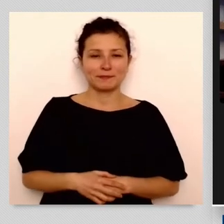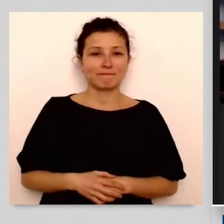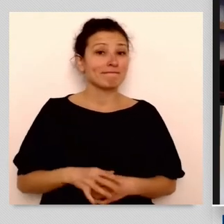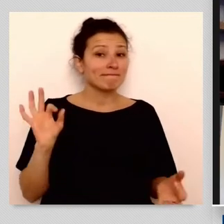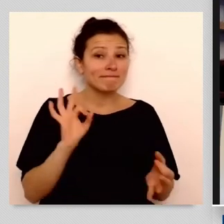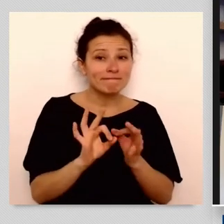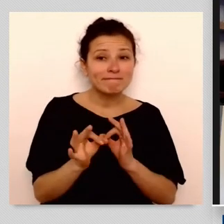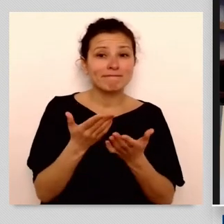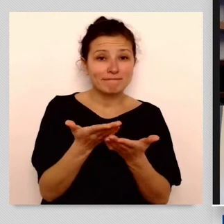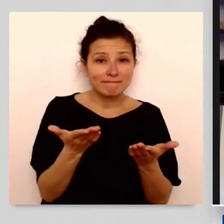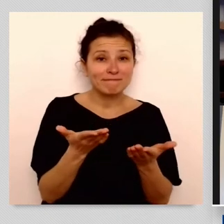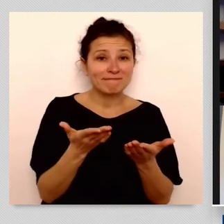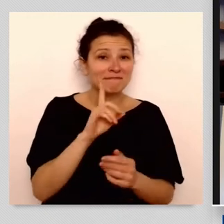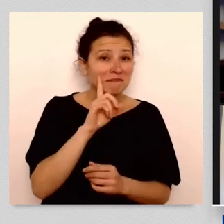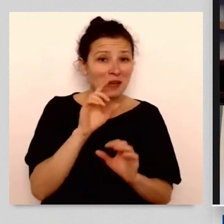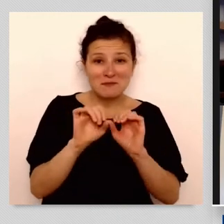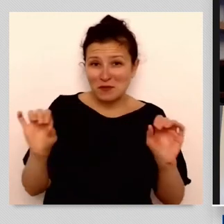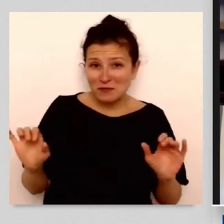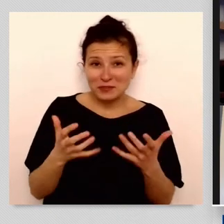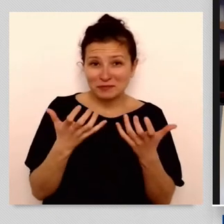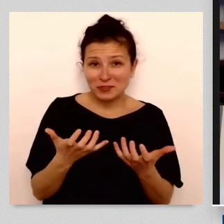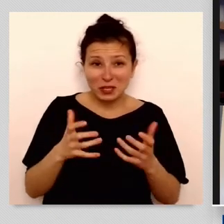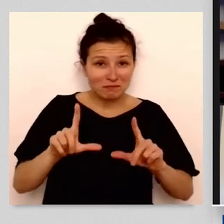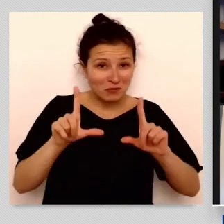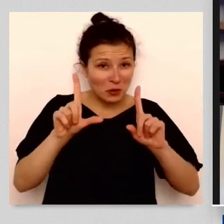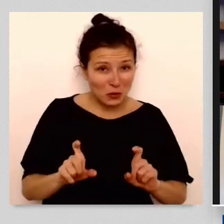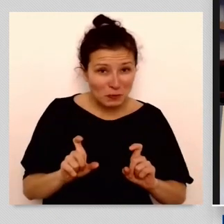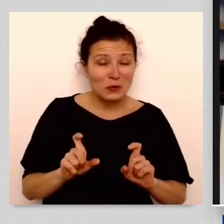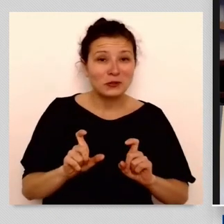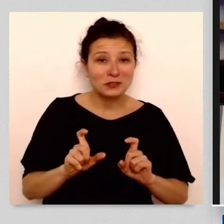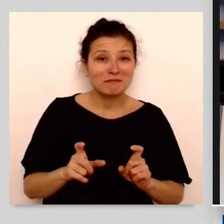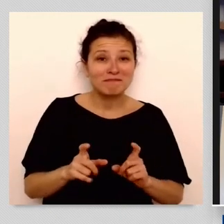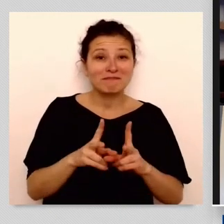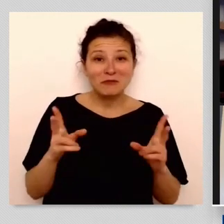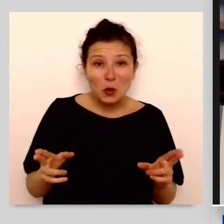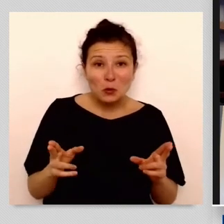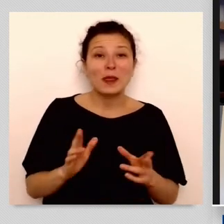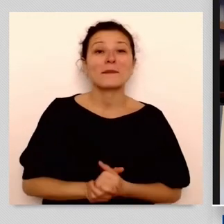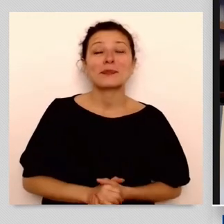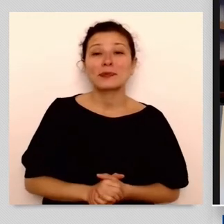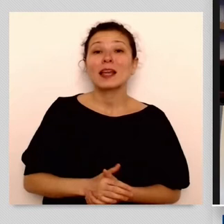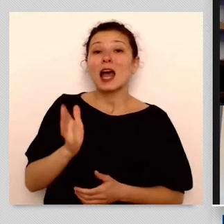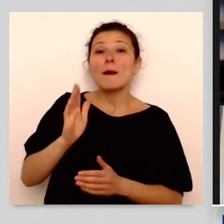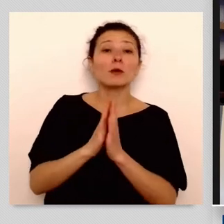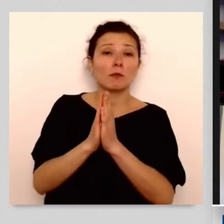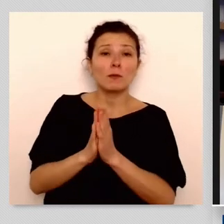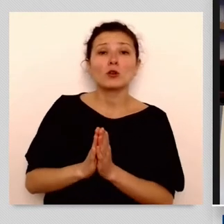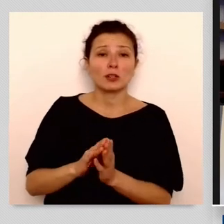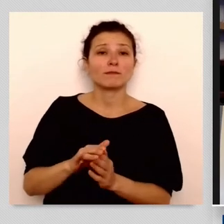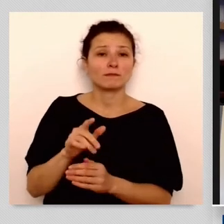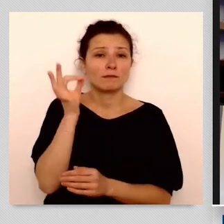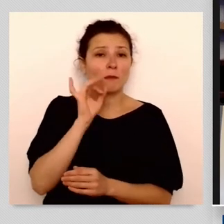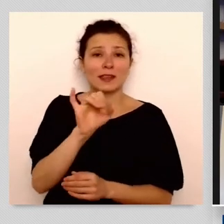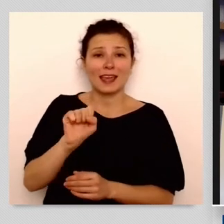pan profesor zechciał rozpocząć tę rundę, a potem z kolei bym poprosił panią Jadwigę Emilewicz, bo z kolei